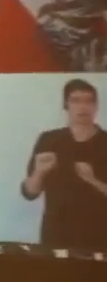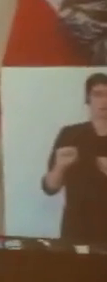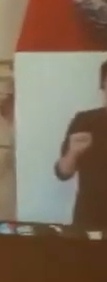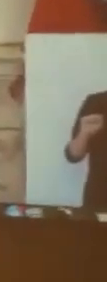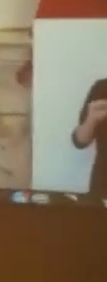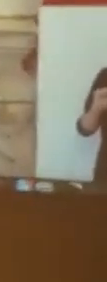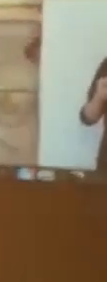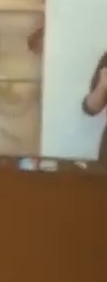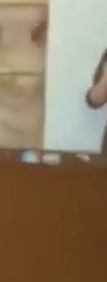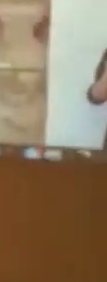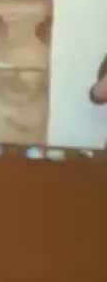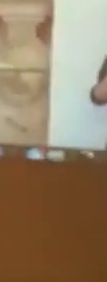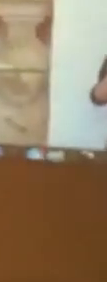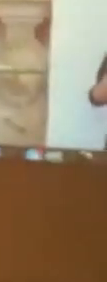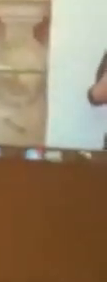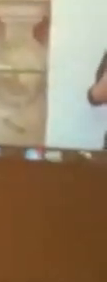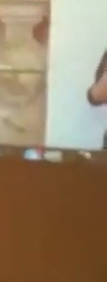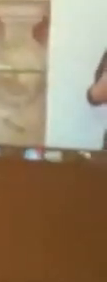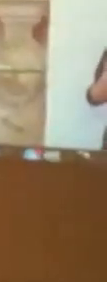diesen Herrschaften bedanken.